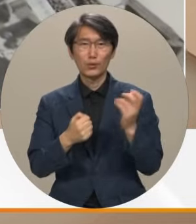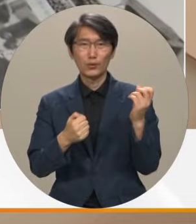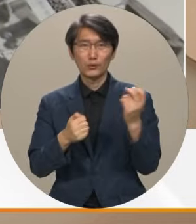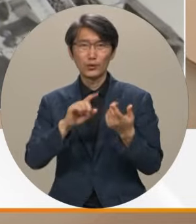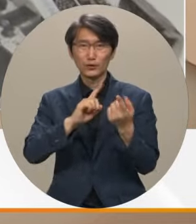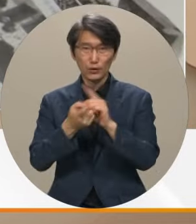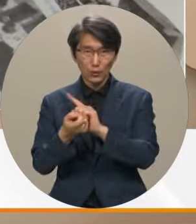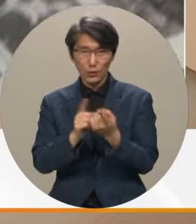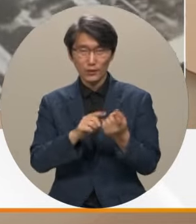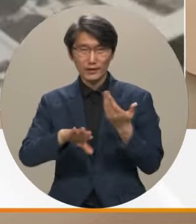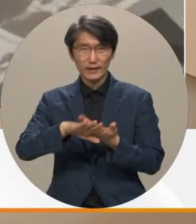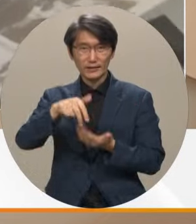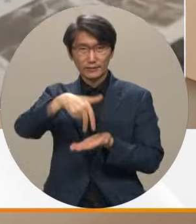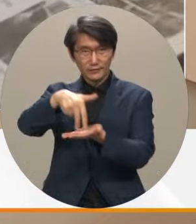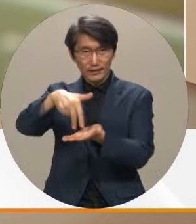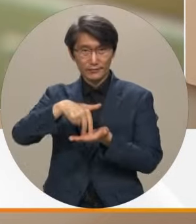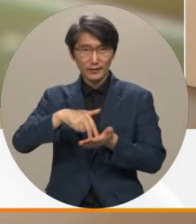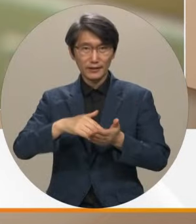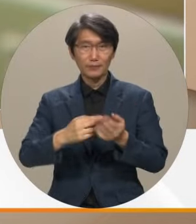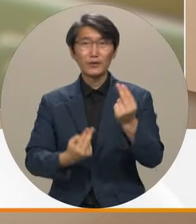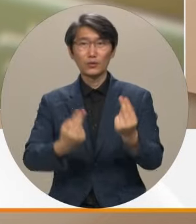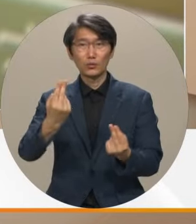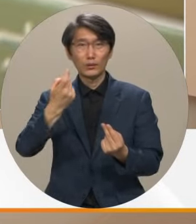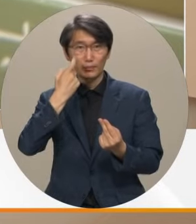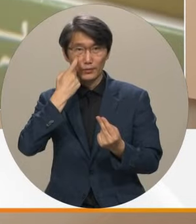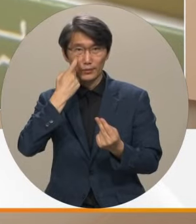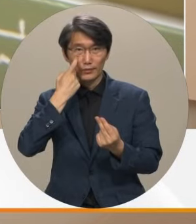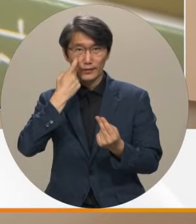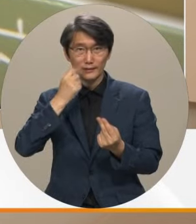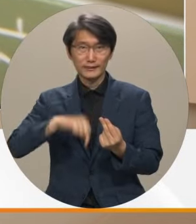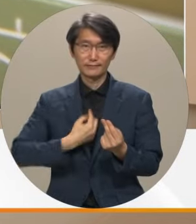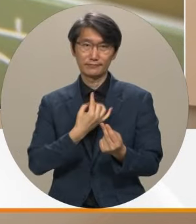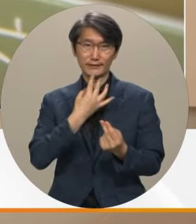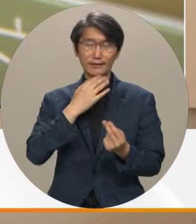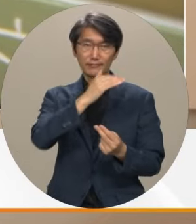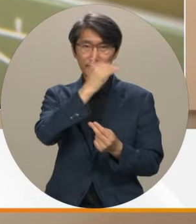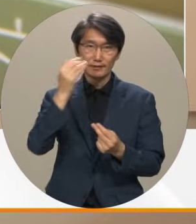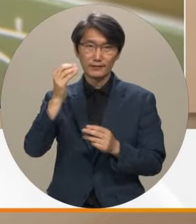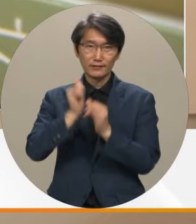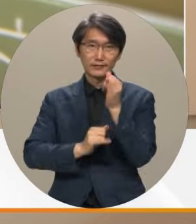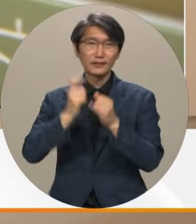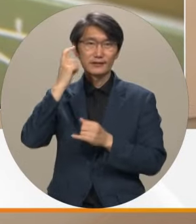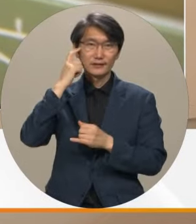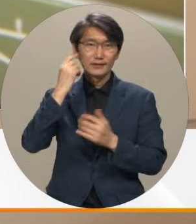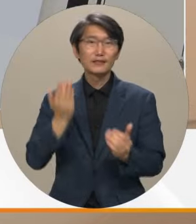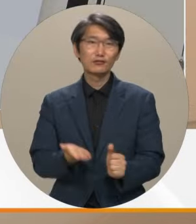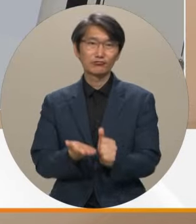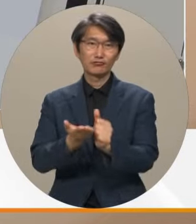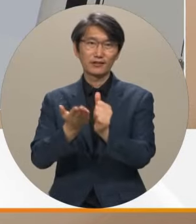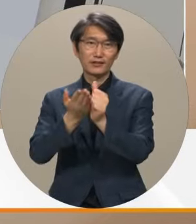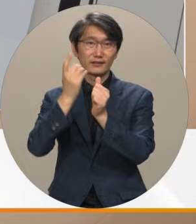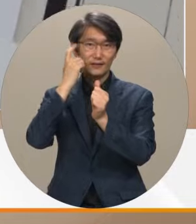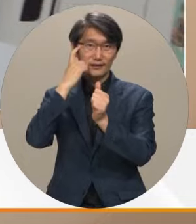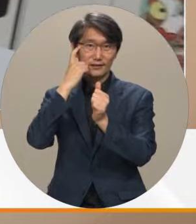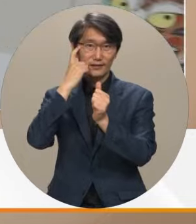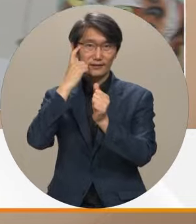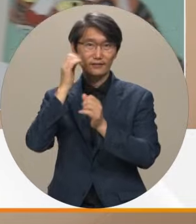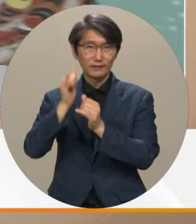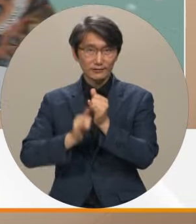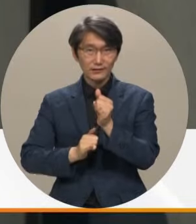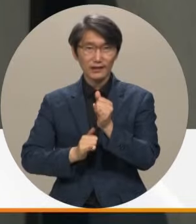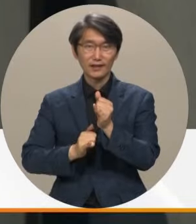또 서로 다른 입장들을 비교하면서 자신만의 올바른 그런 역사의식을 키워야 한다라고 하는 맥락에서